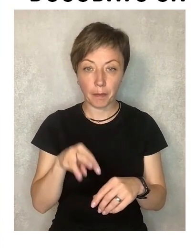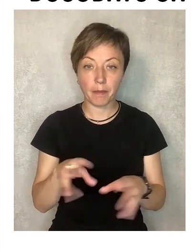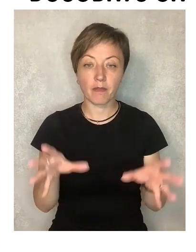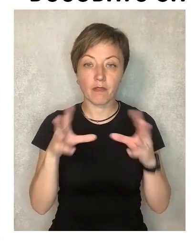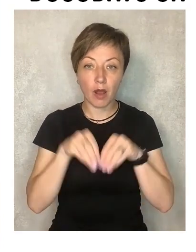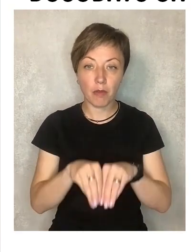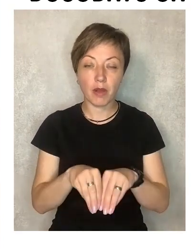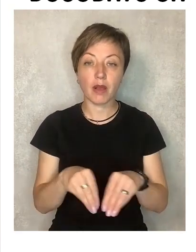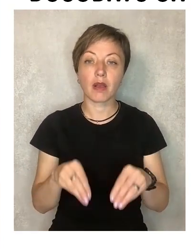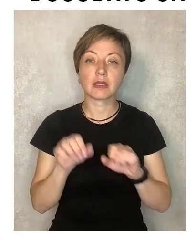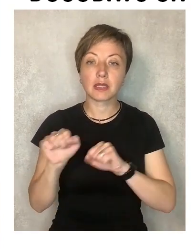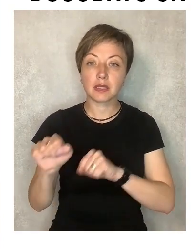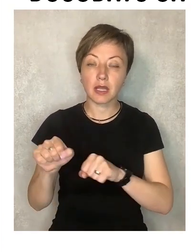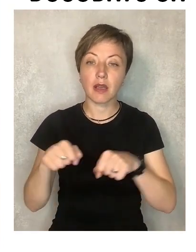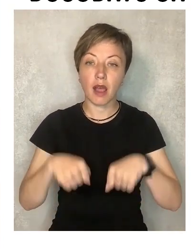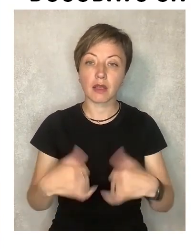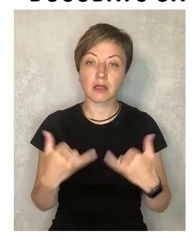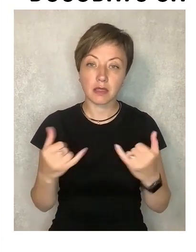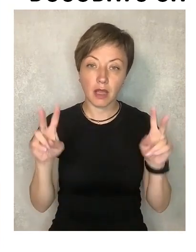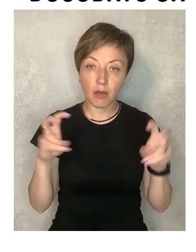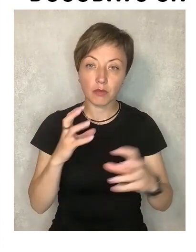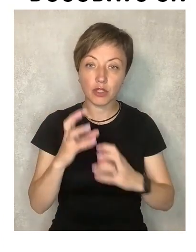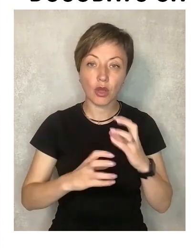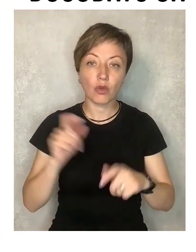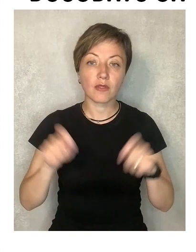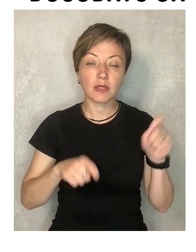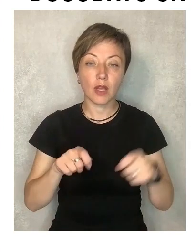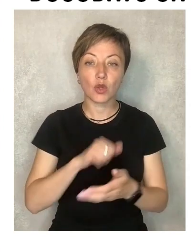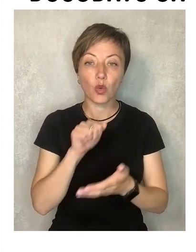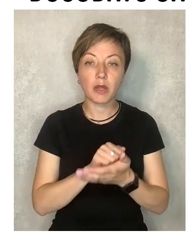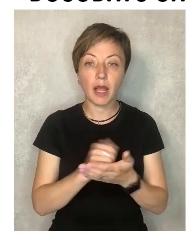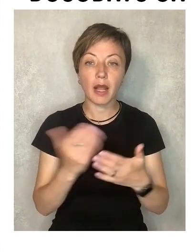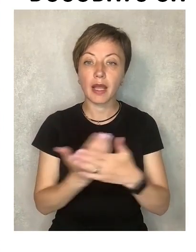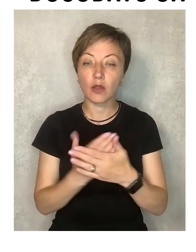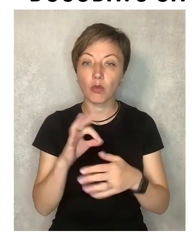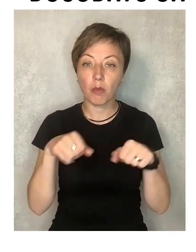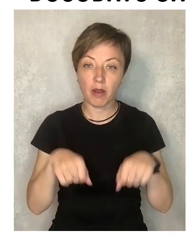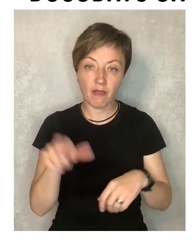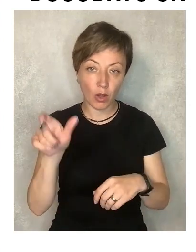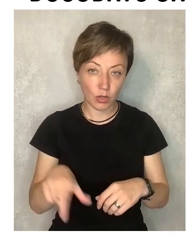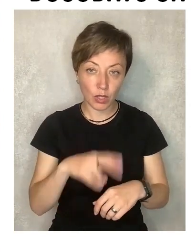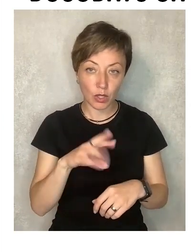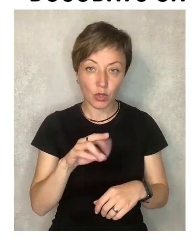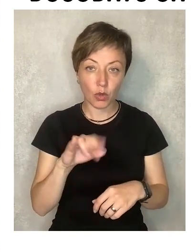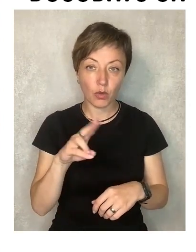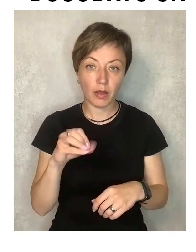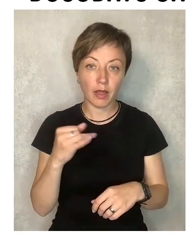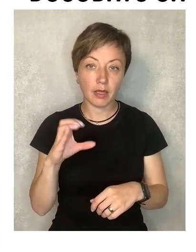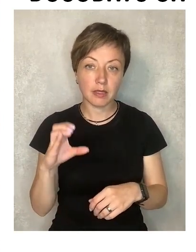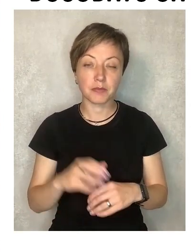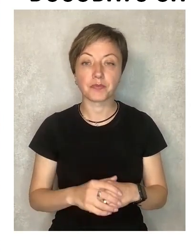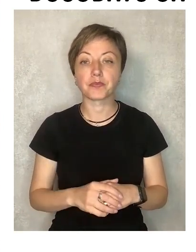правозахисної програми «Rights Now» Міжнародного фестивалю документального кіно про права людини «Docudays.ua». Також